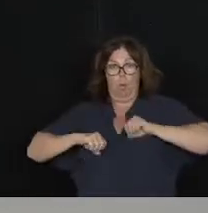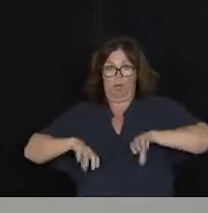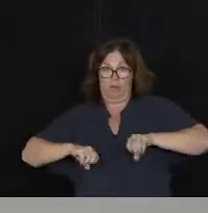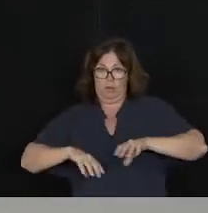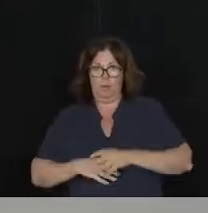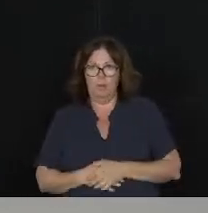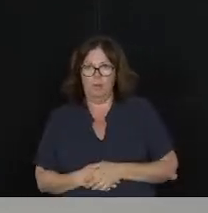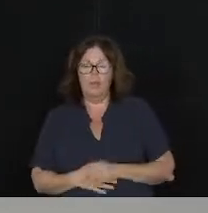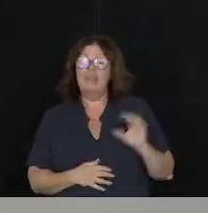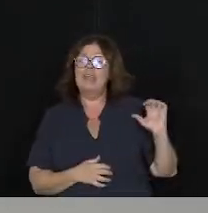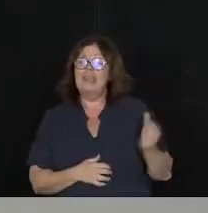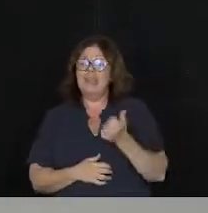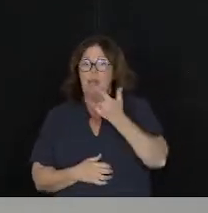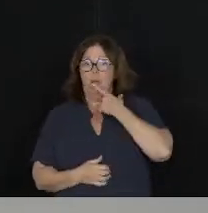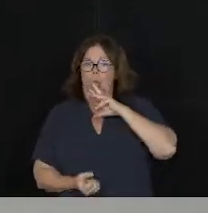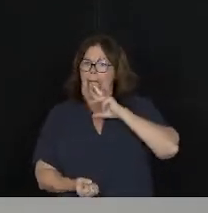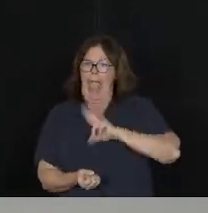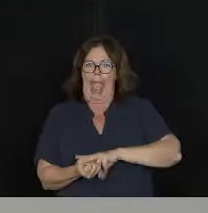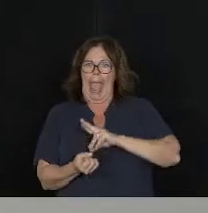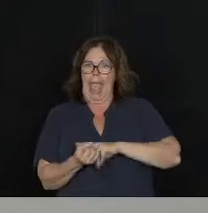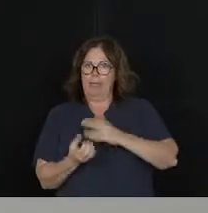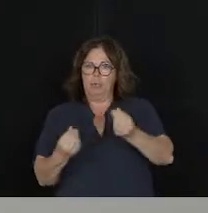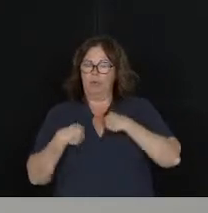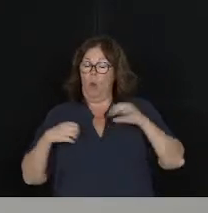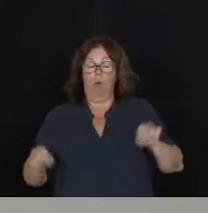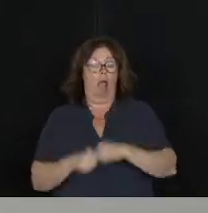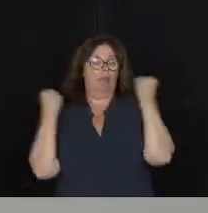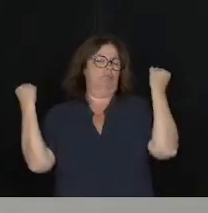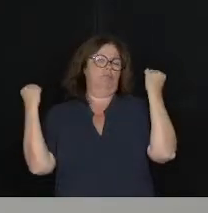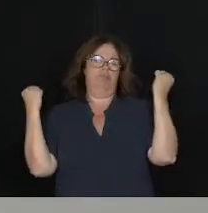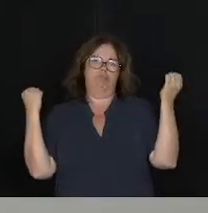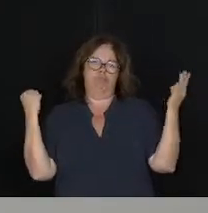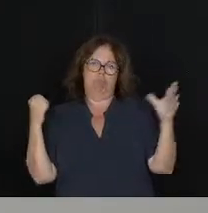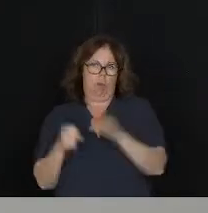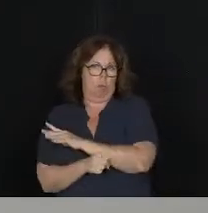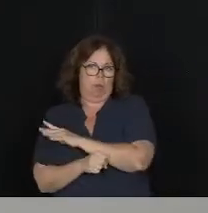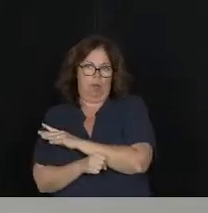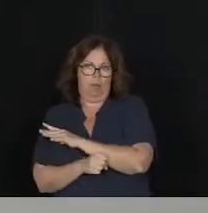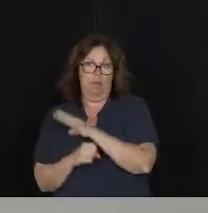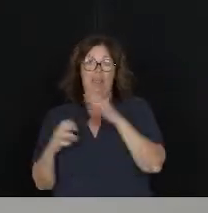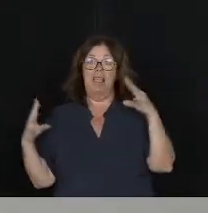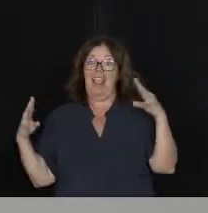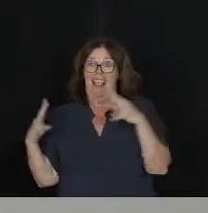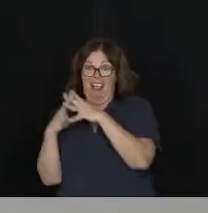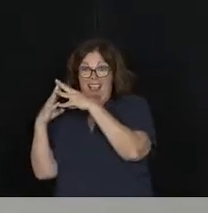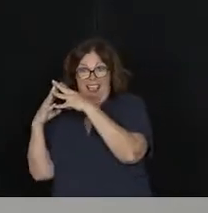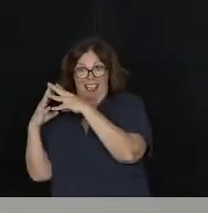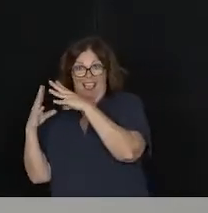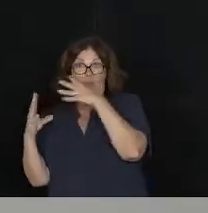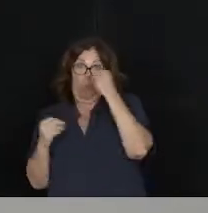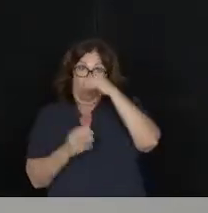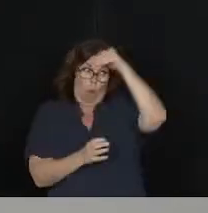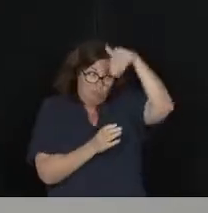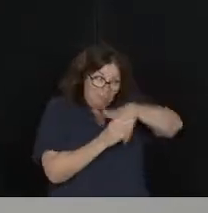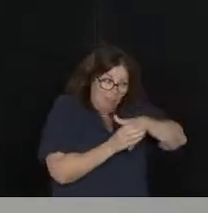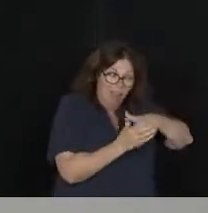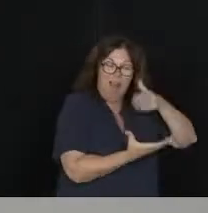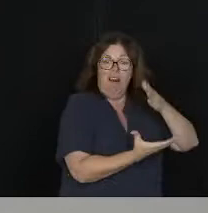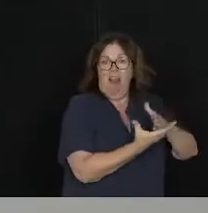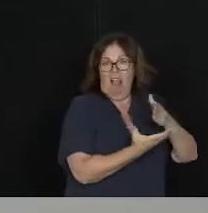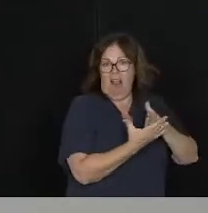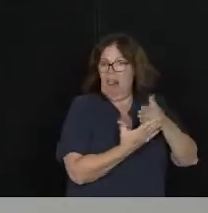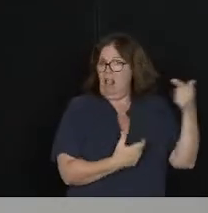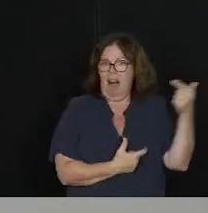rythme, c'est d'abord les rythmes qui se brisent. Que l'événement guerrier surgisse hors temps scolaire ou proprement en salle de classe,